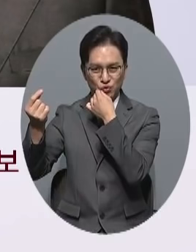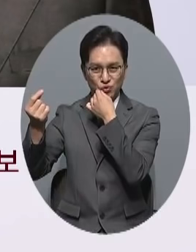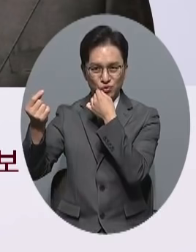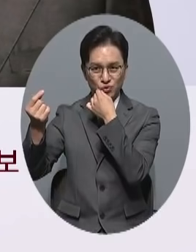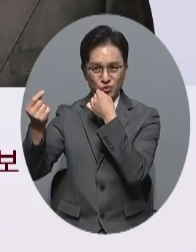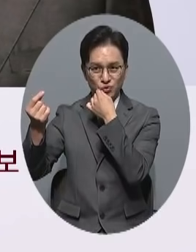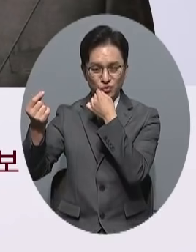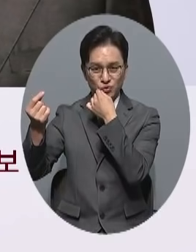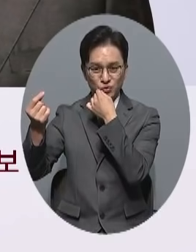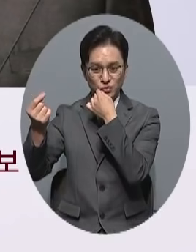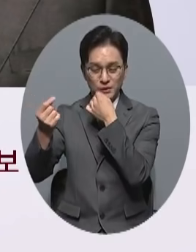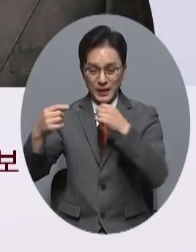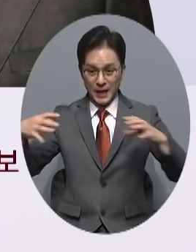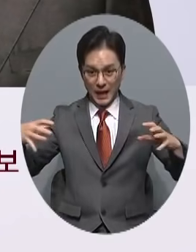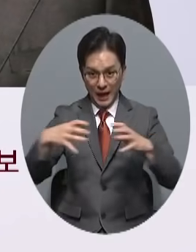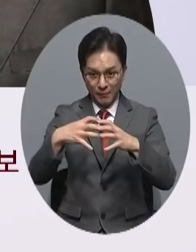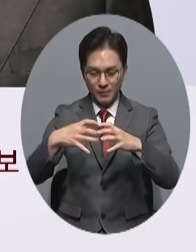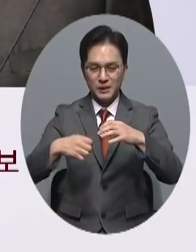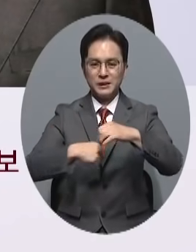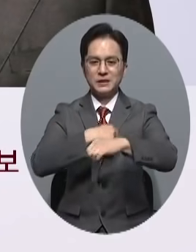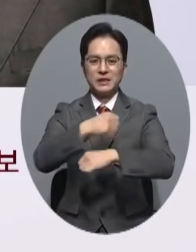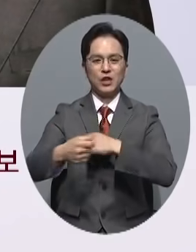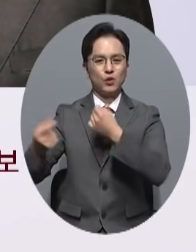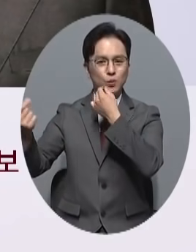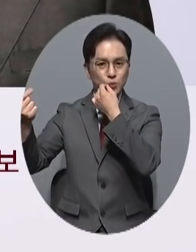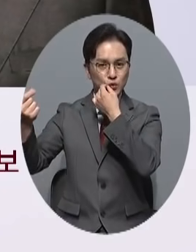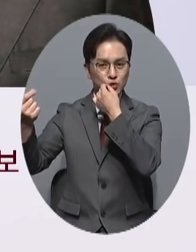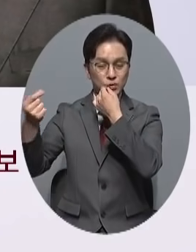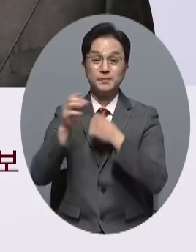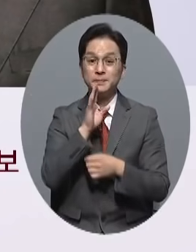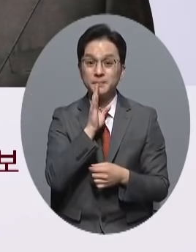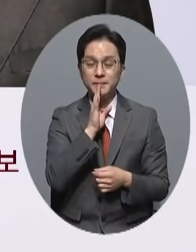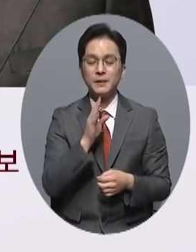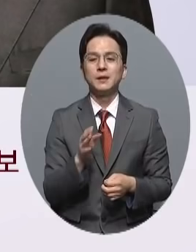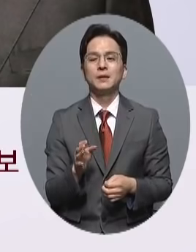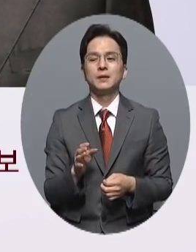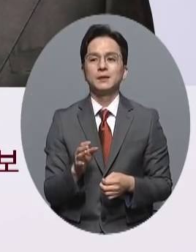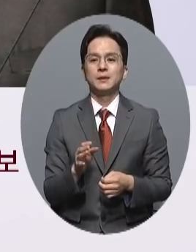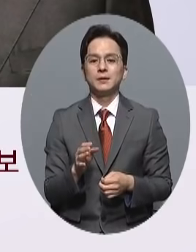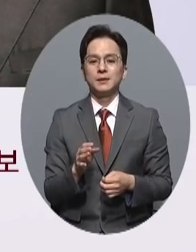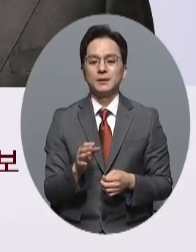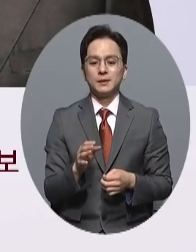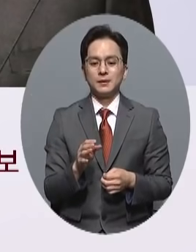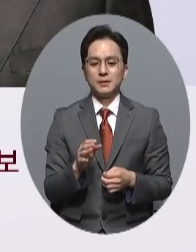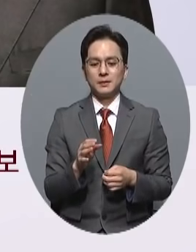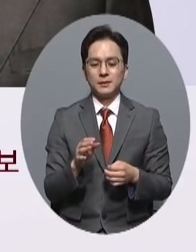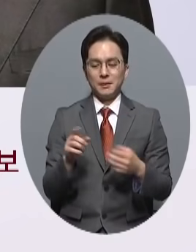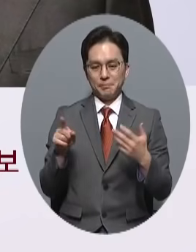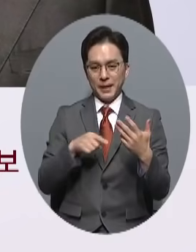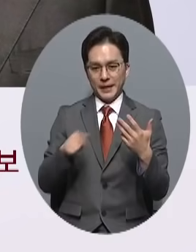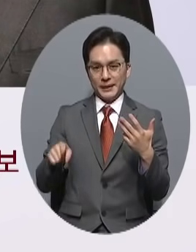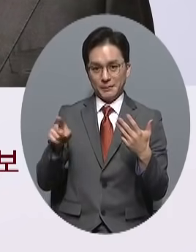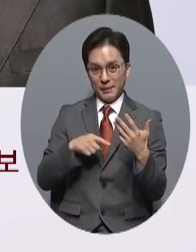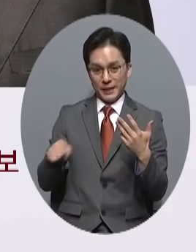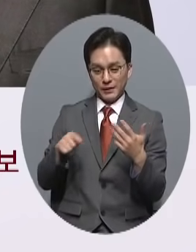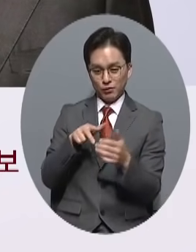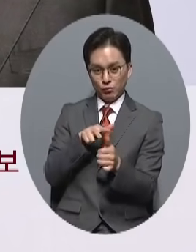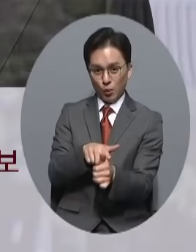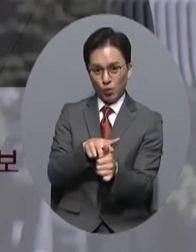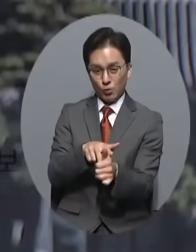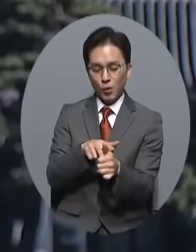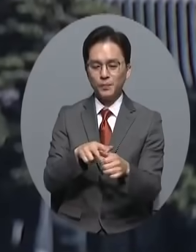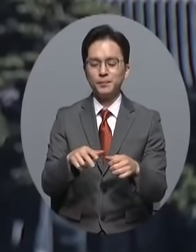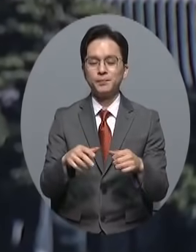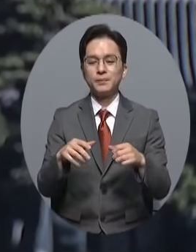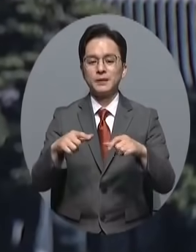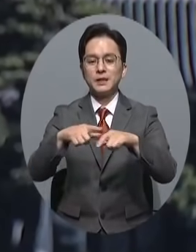나타나고 있습니다. 그런데 이 부분에 각각의 지지도를 확보하기 위해서 이제 자기와 상대되는 그러니까 정체성에 있어서 경쟁 관계에